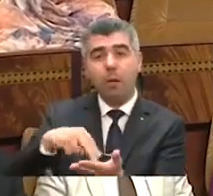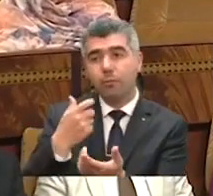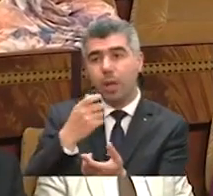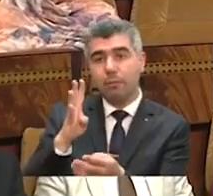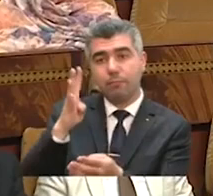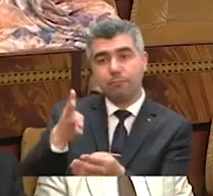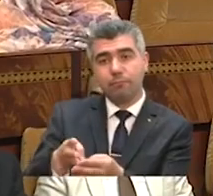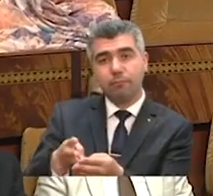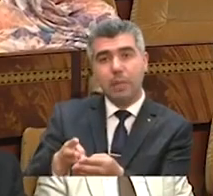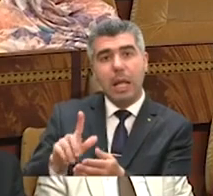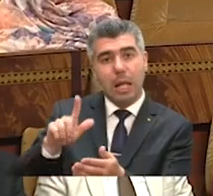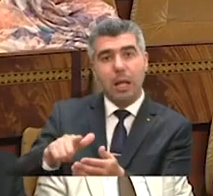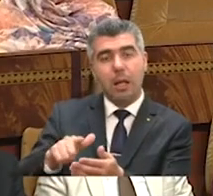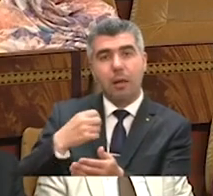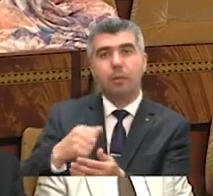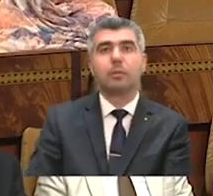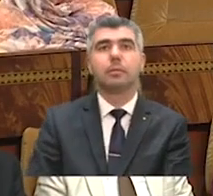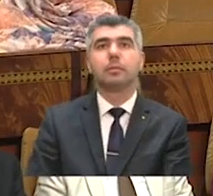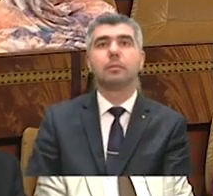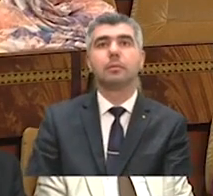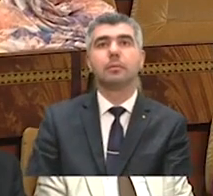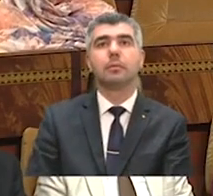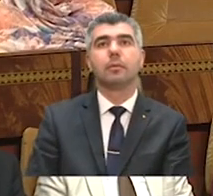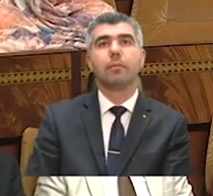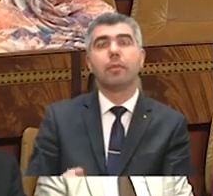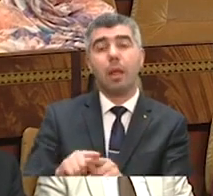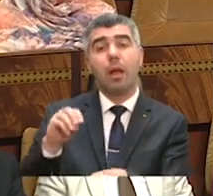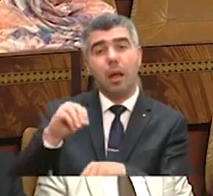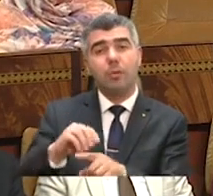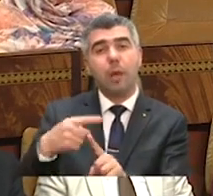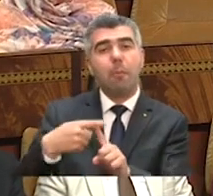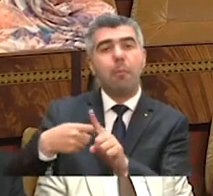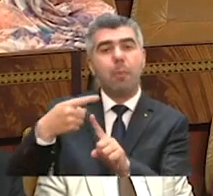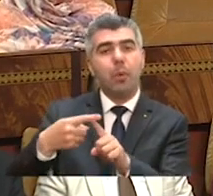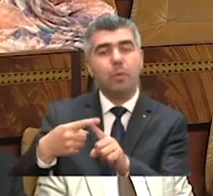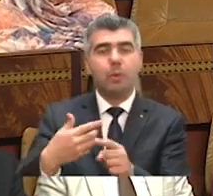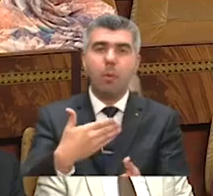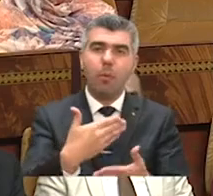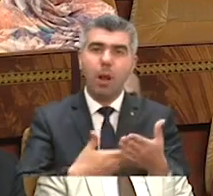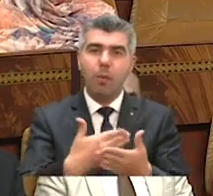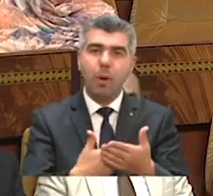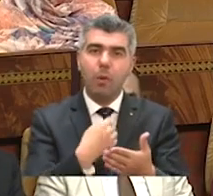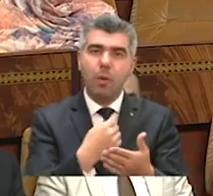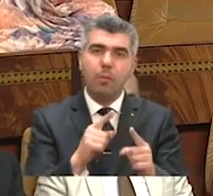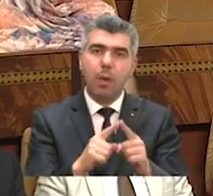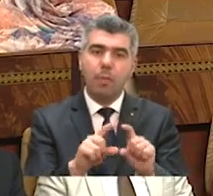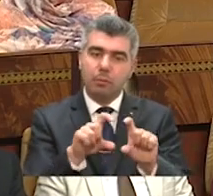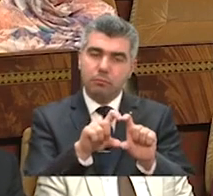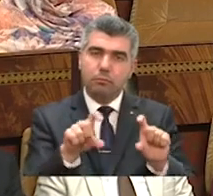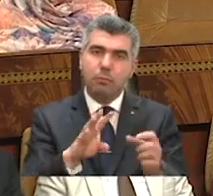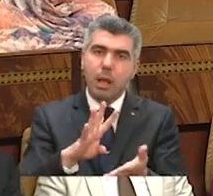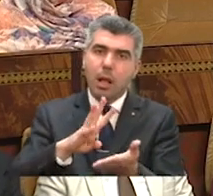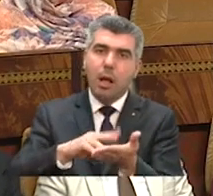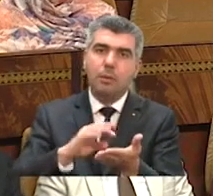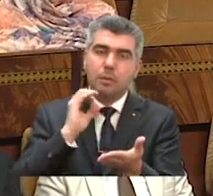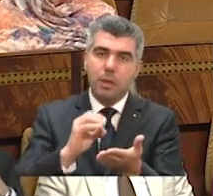وكنطالبوه بشهادة الحياة، بالإضافة إلى شواهد أخرى تم الحسم فيها بالبطاقة الإلكترونية، يعني